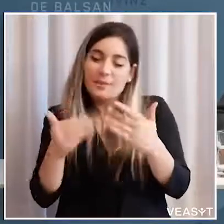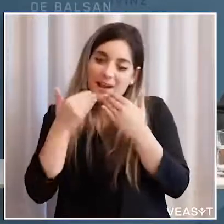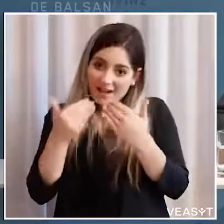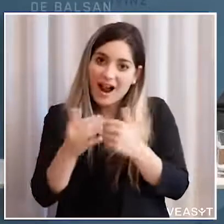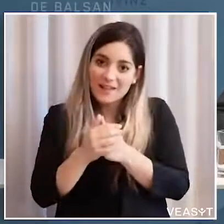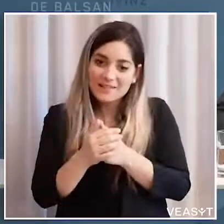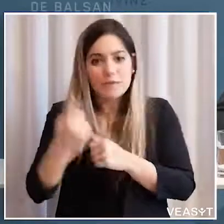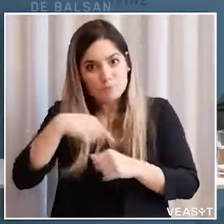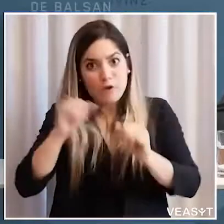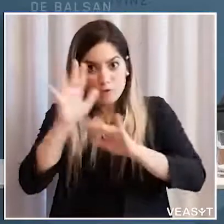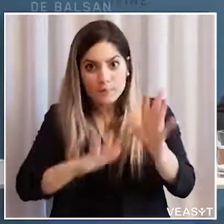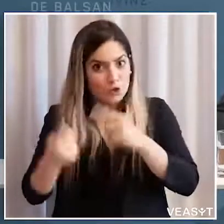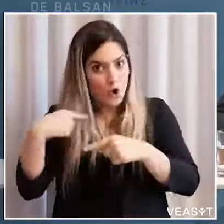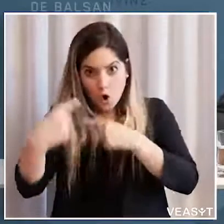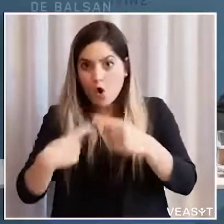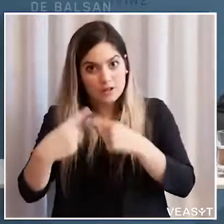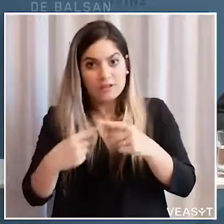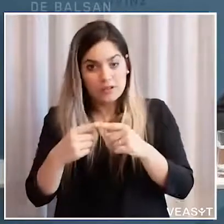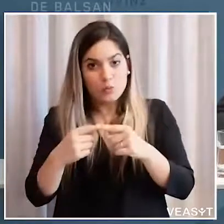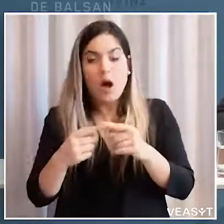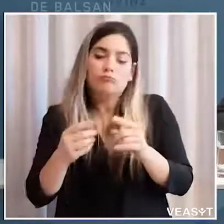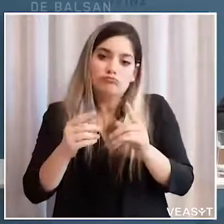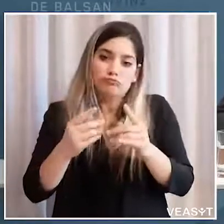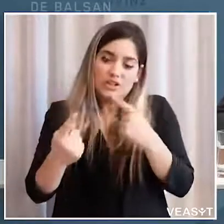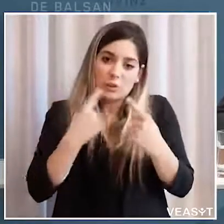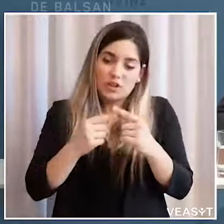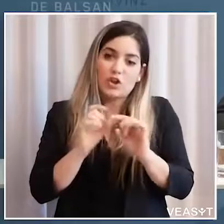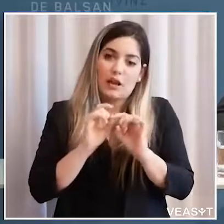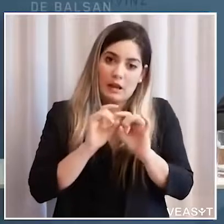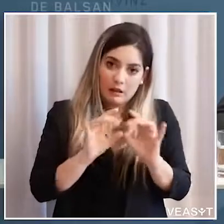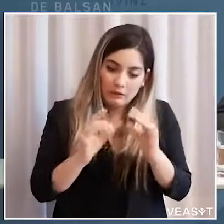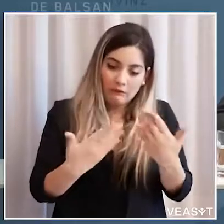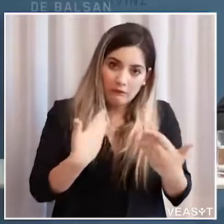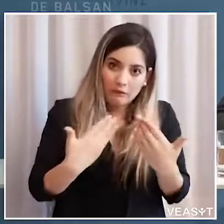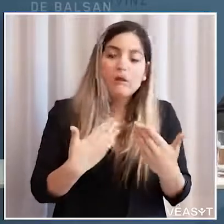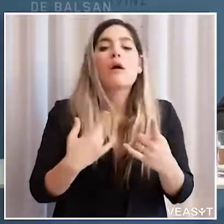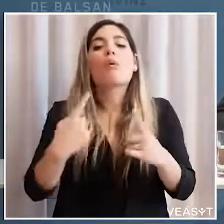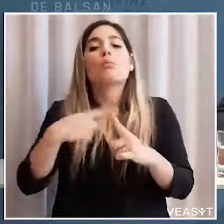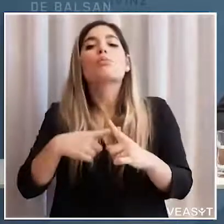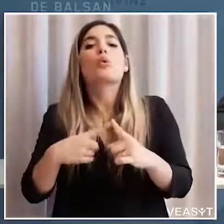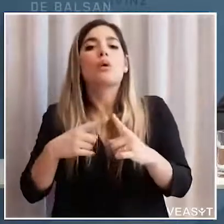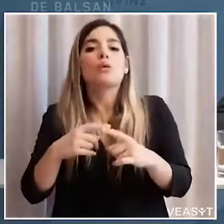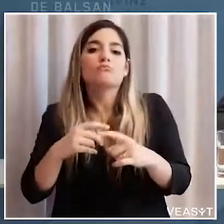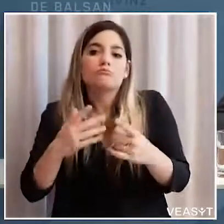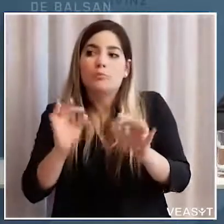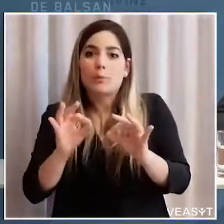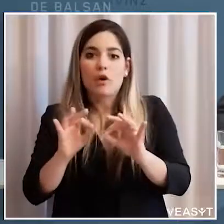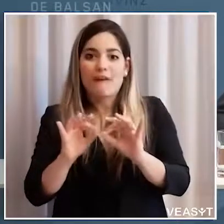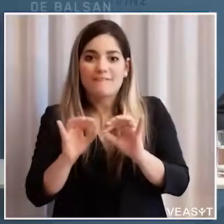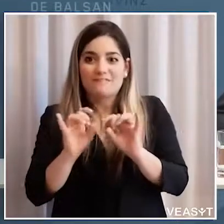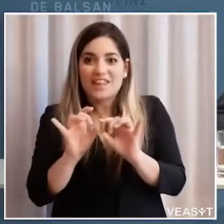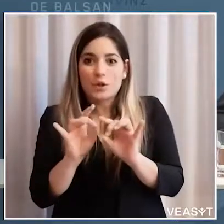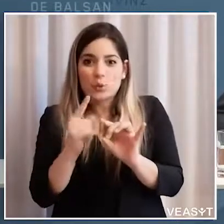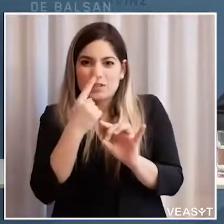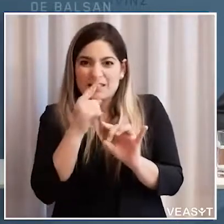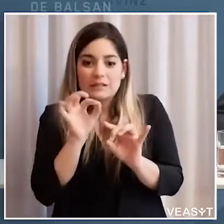continueremo a dare informazioni sia sulla pandemia stessa sul virus sul sulle regole ma in futuro